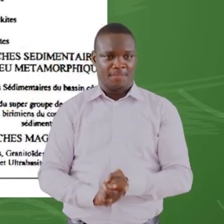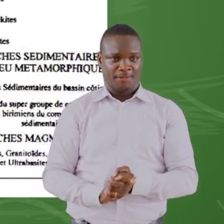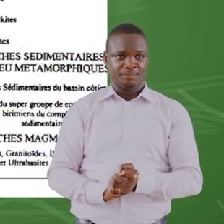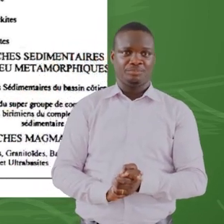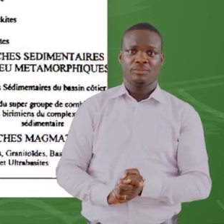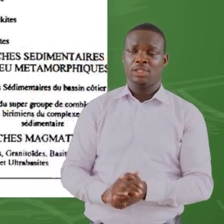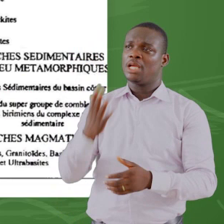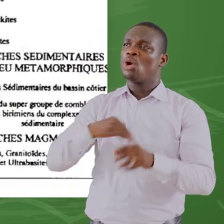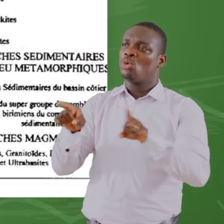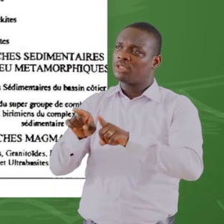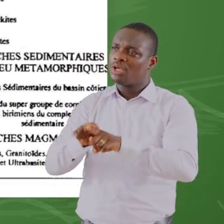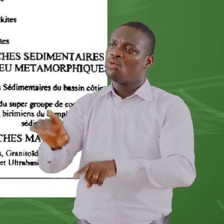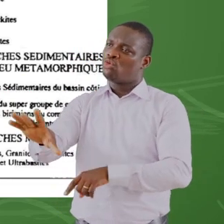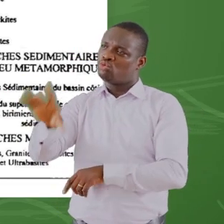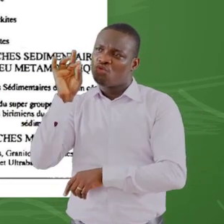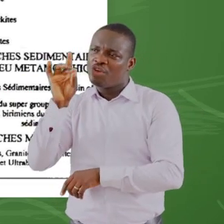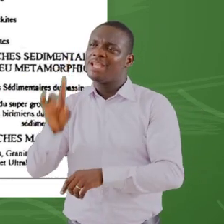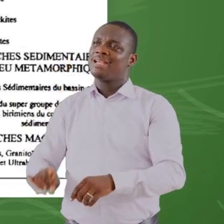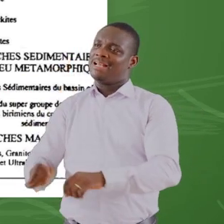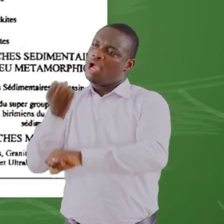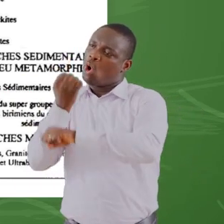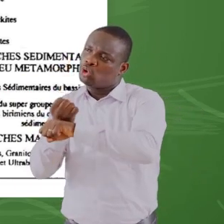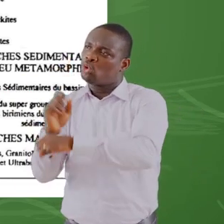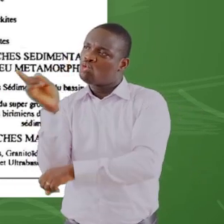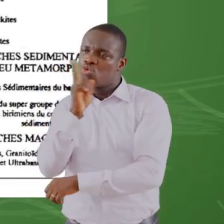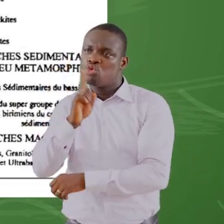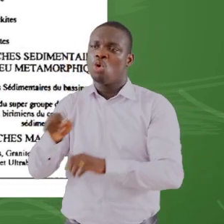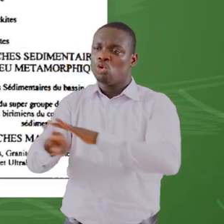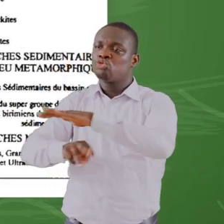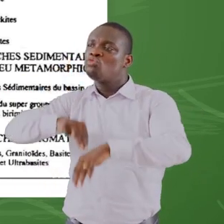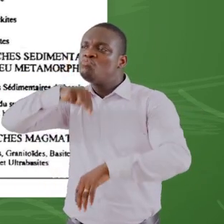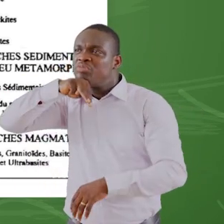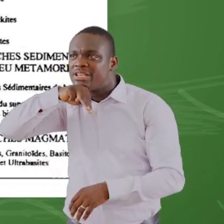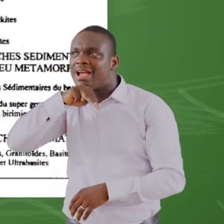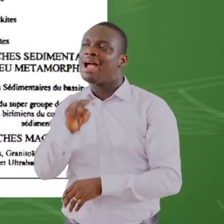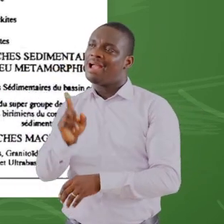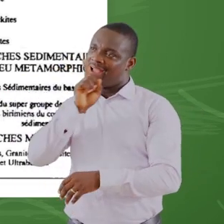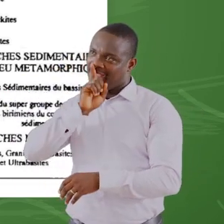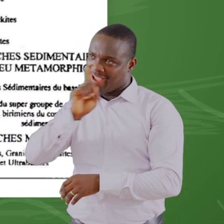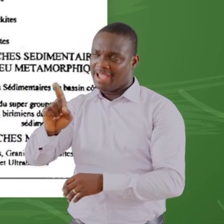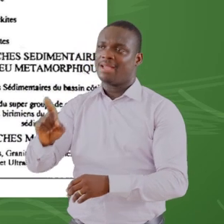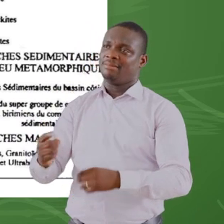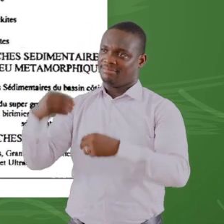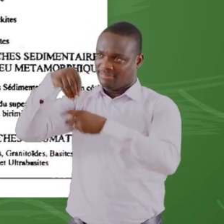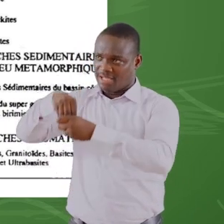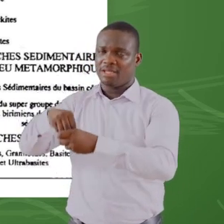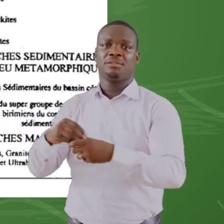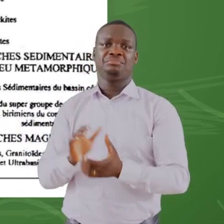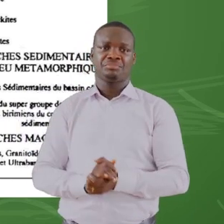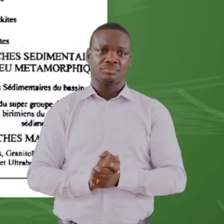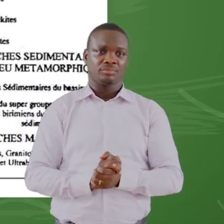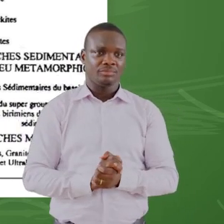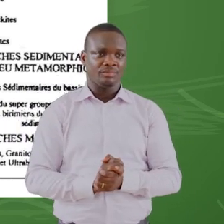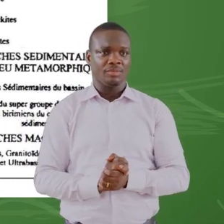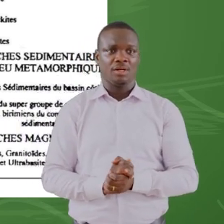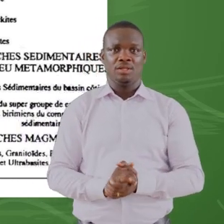les roches dans lesquelles elles se trouvent. Ces différents résultats sont consignés dans